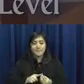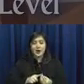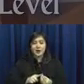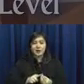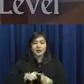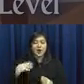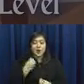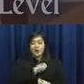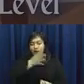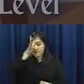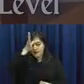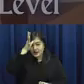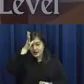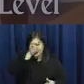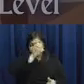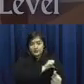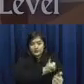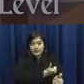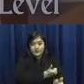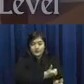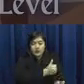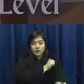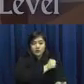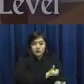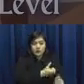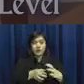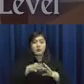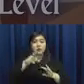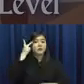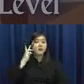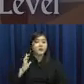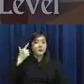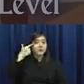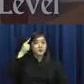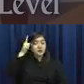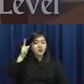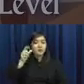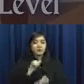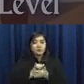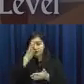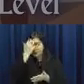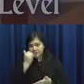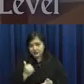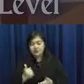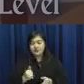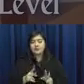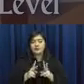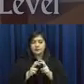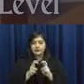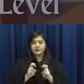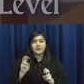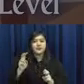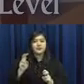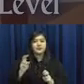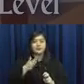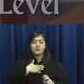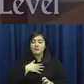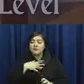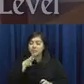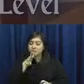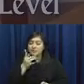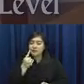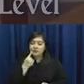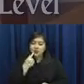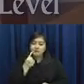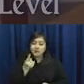tatay. Yung authority ni Pastor Hill. In other words, kaya nga kahit na magsalita yung nanay, alam nung anak na